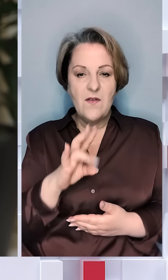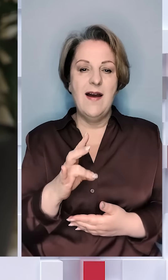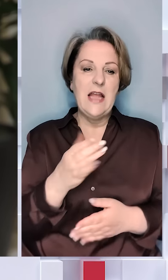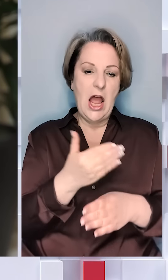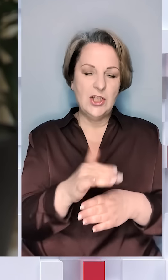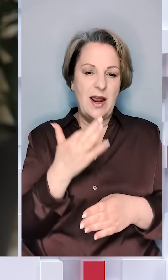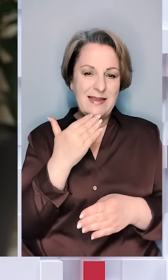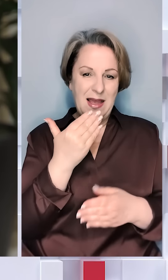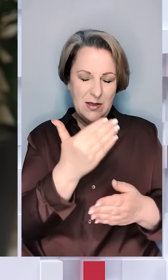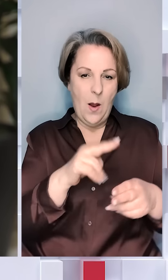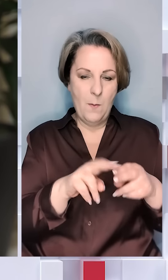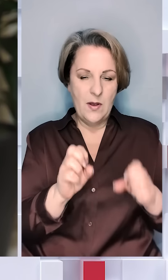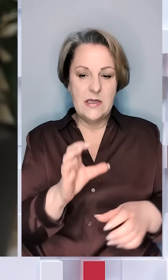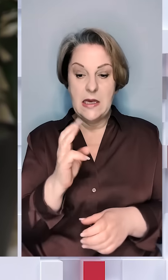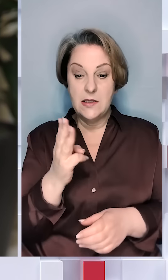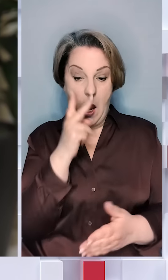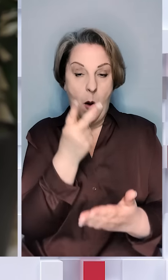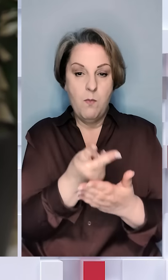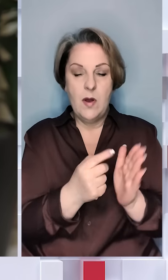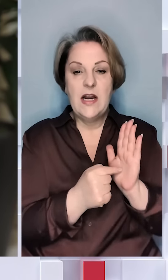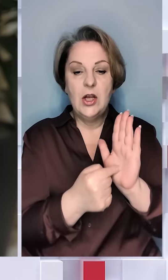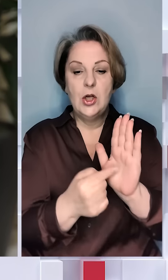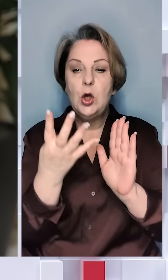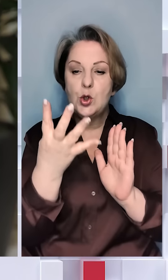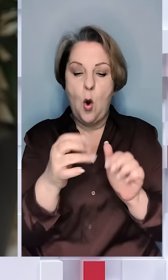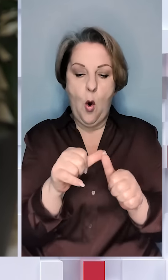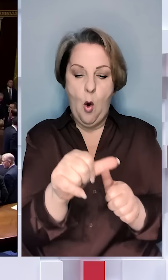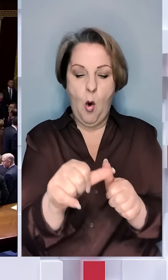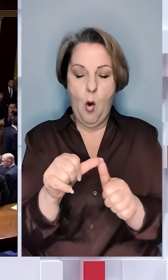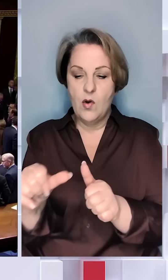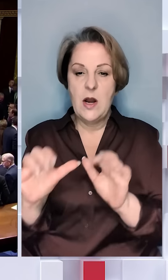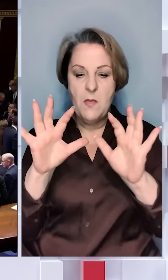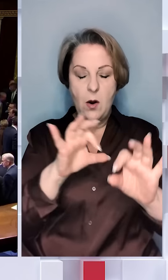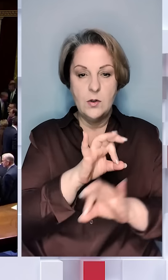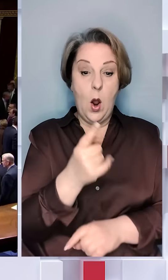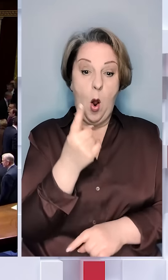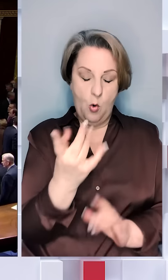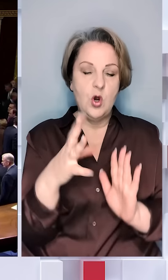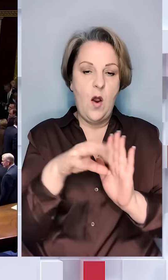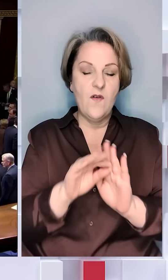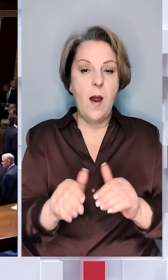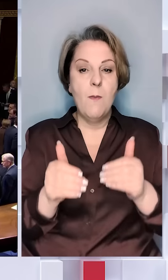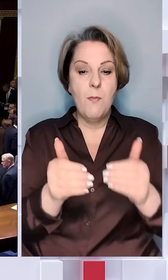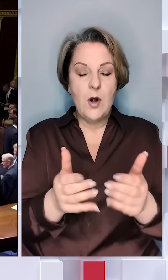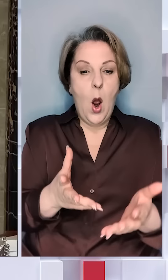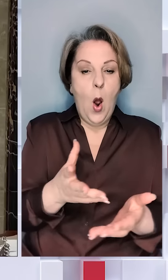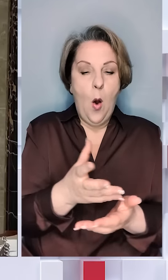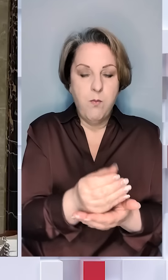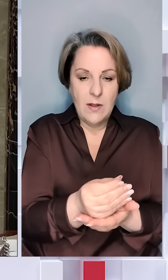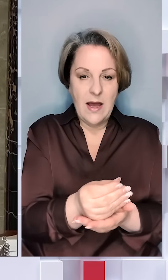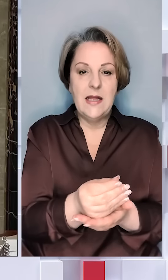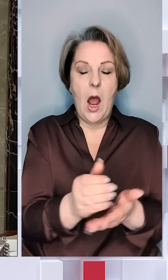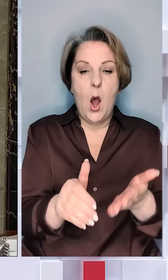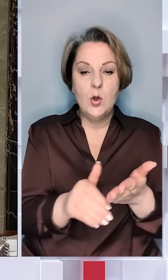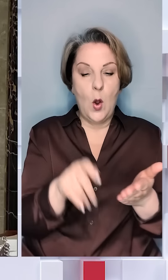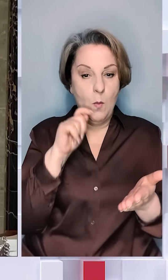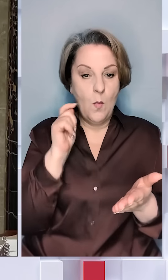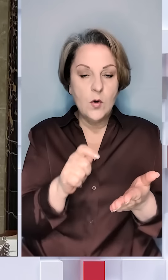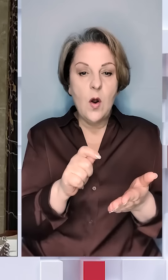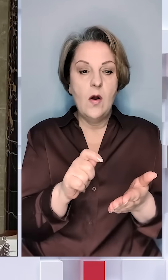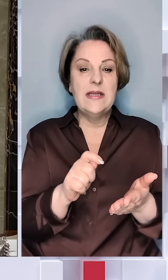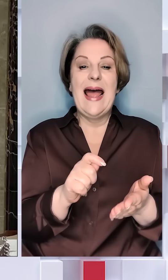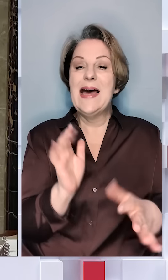про національну безпеку США, він представить 4 окремі законопроєкти. Один із них включатиме пропозицію оплатити допомогу Україні